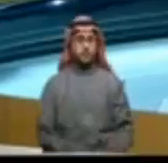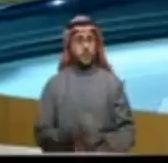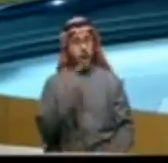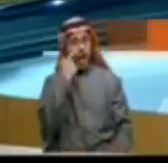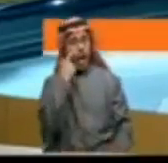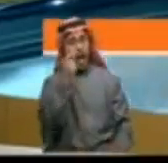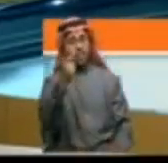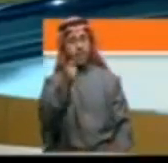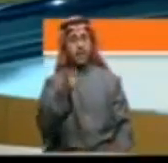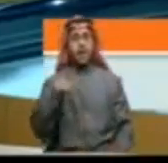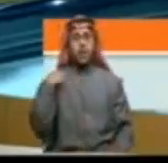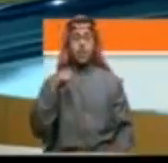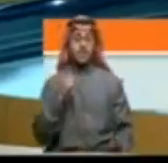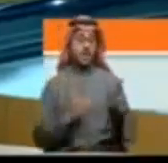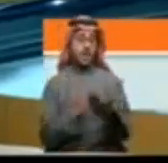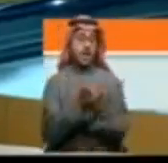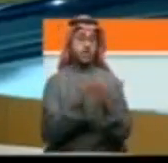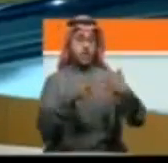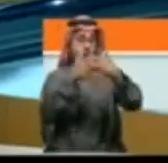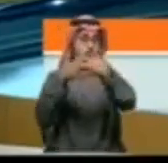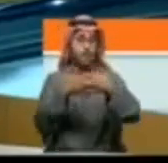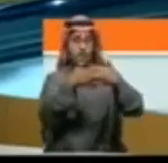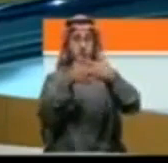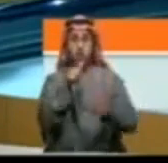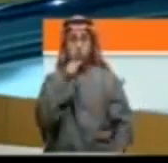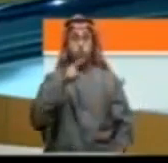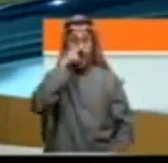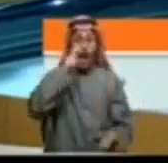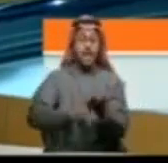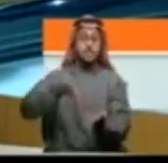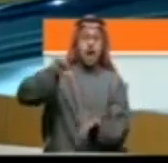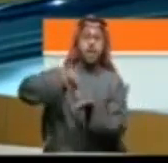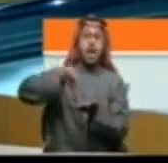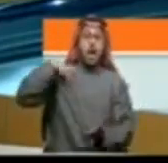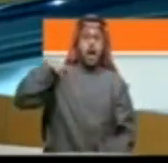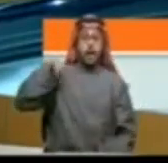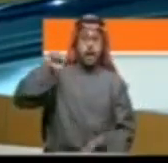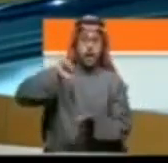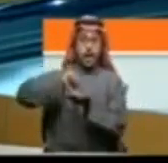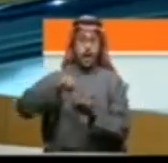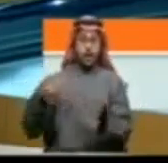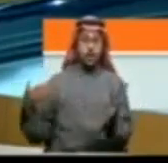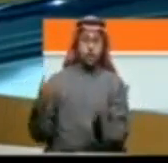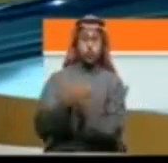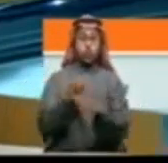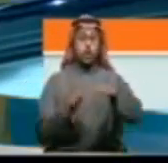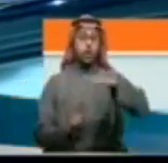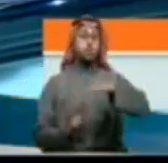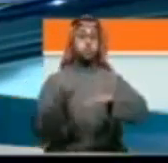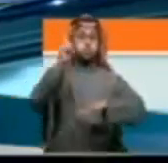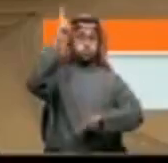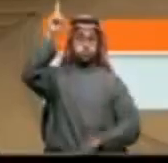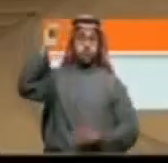حذر وزير الخارجية الأمريكي مايك بومبيو إيران من المضي قدما في عمليات إطلاق الصواريخ إلى